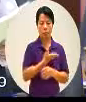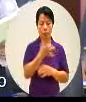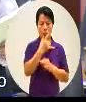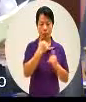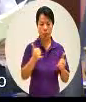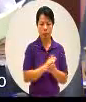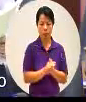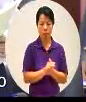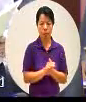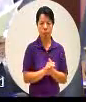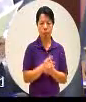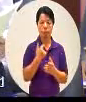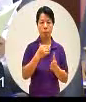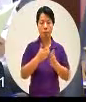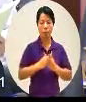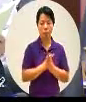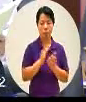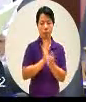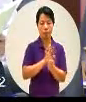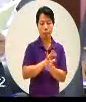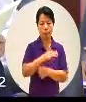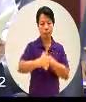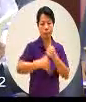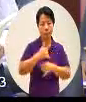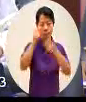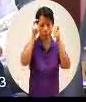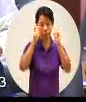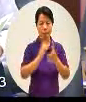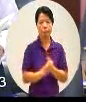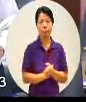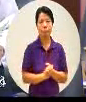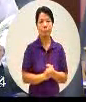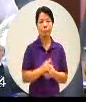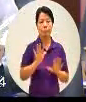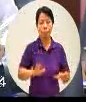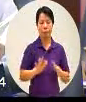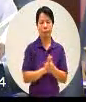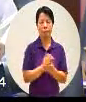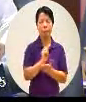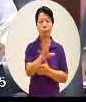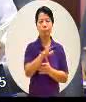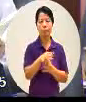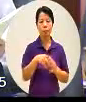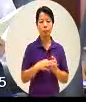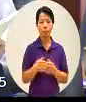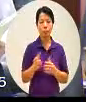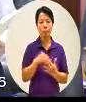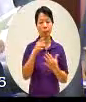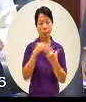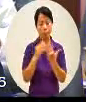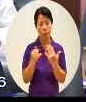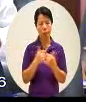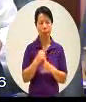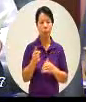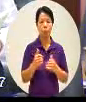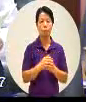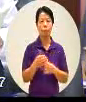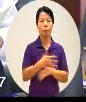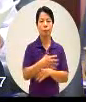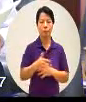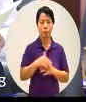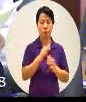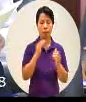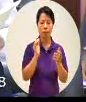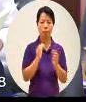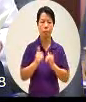们要最爱生活在高雄，我告诉你，现在我的选民，我的乡亲，他们觉得